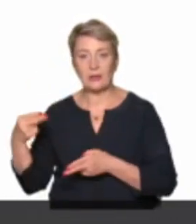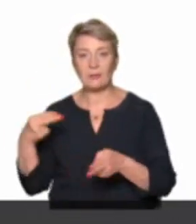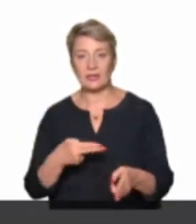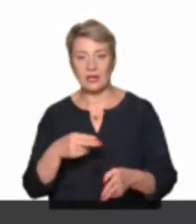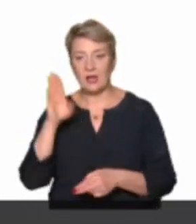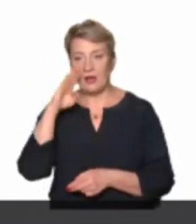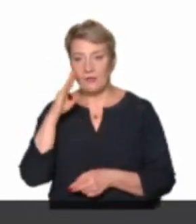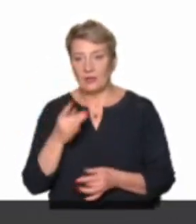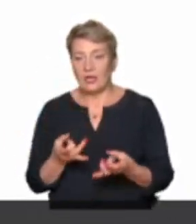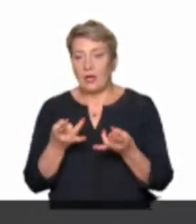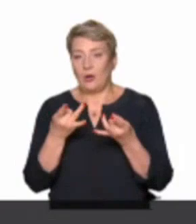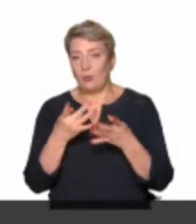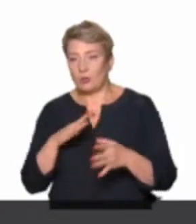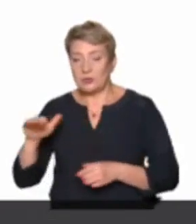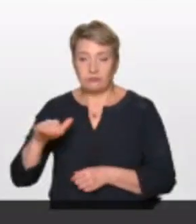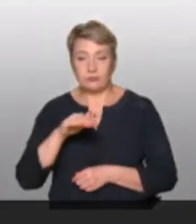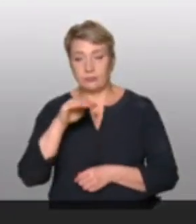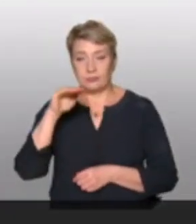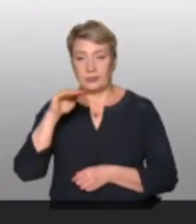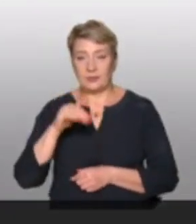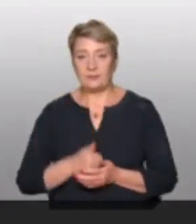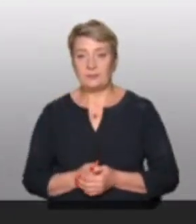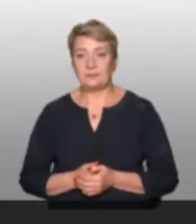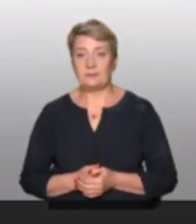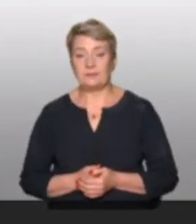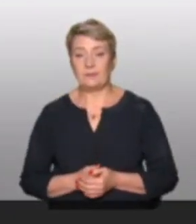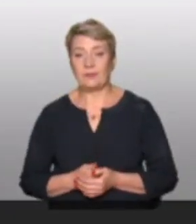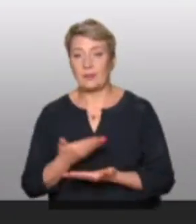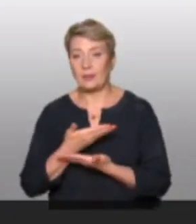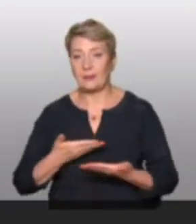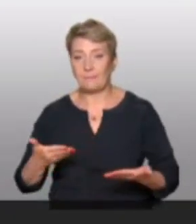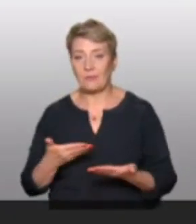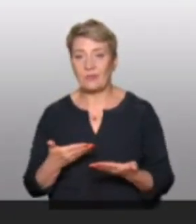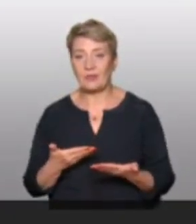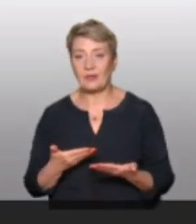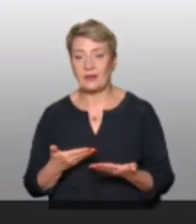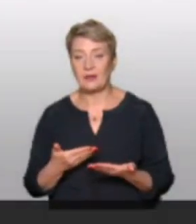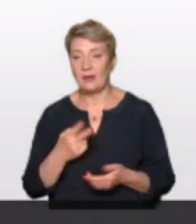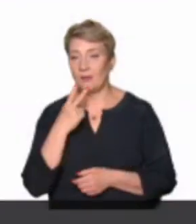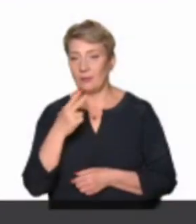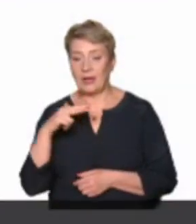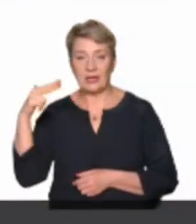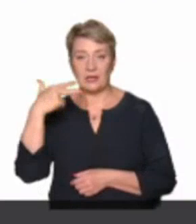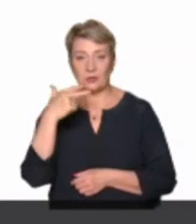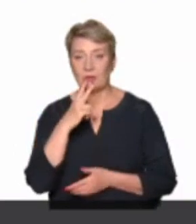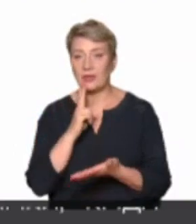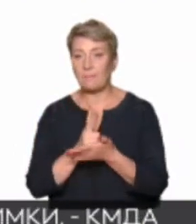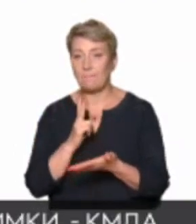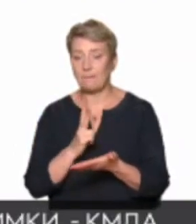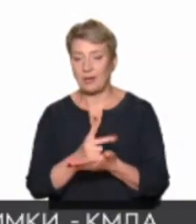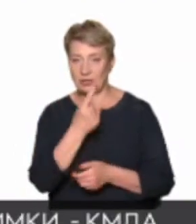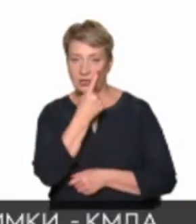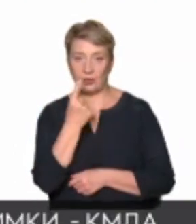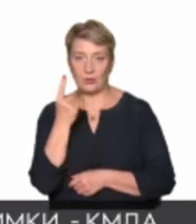по чердаки в певних районах. Тобто ми підіймали вранці дрон і бачили це на власні очі. Тобто просто